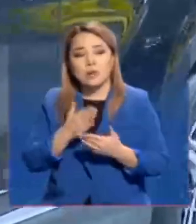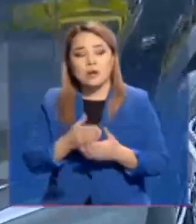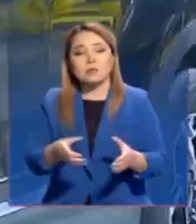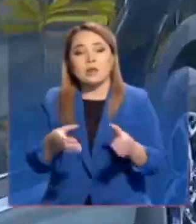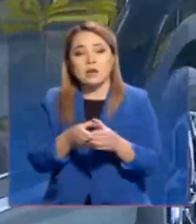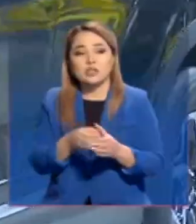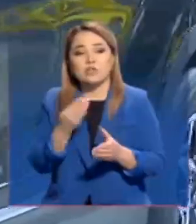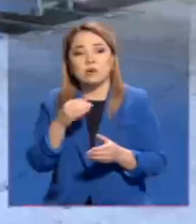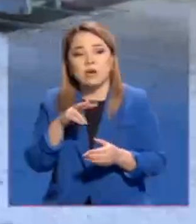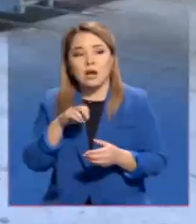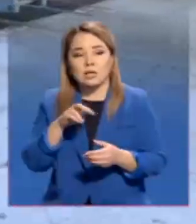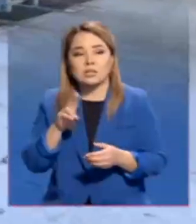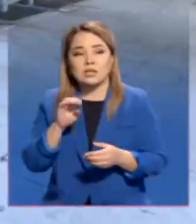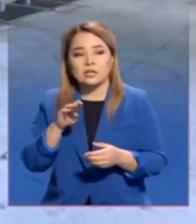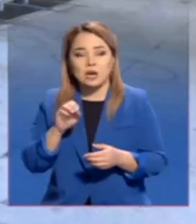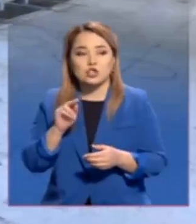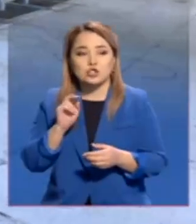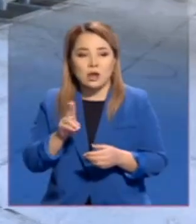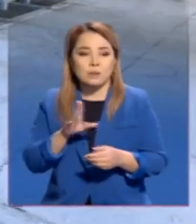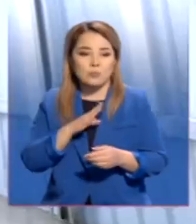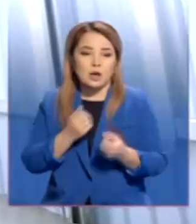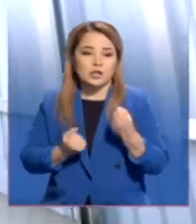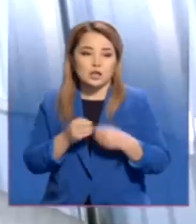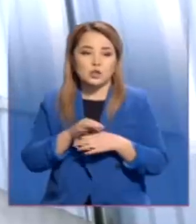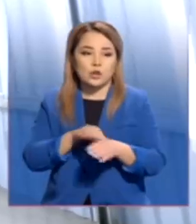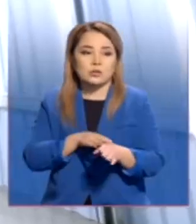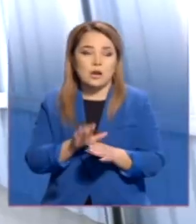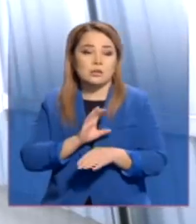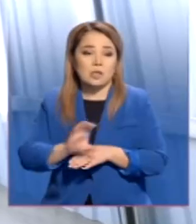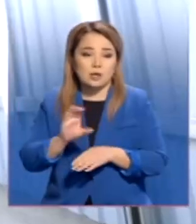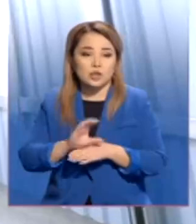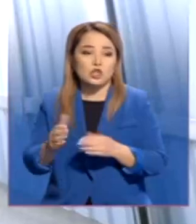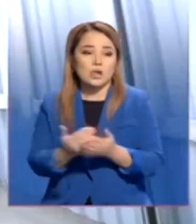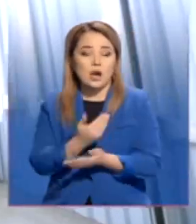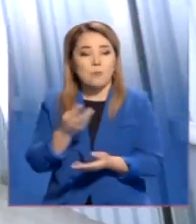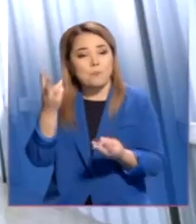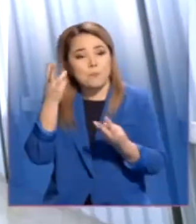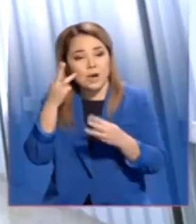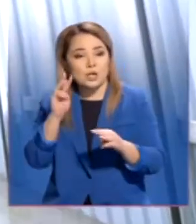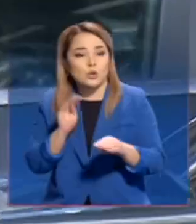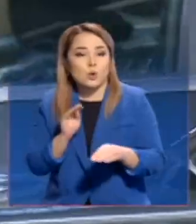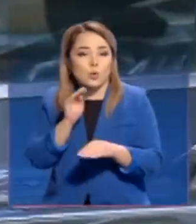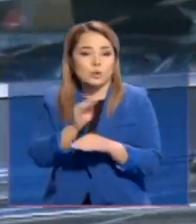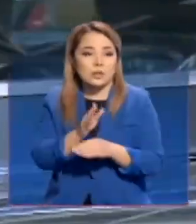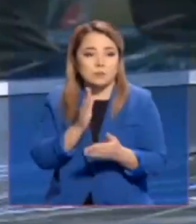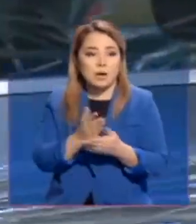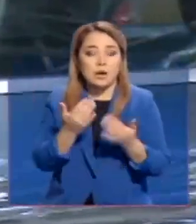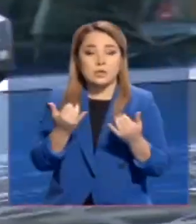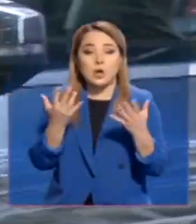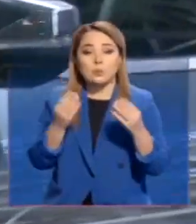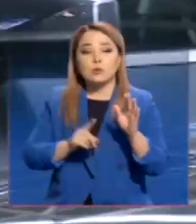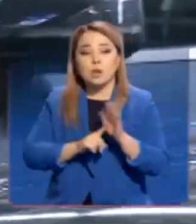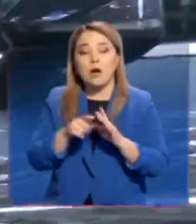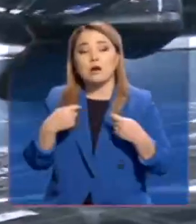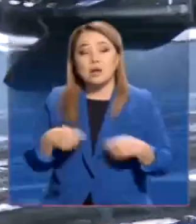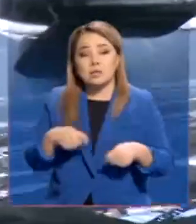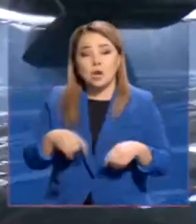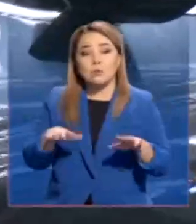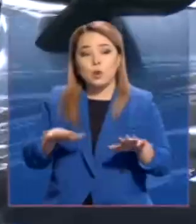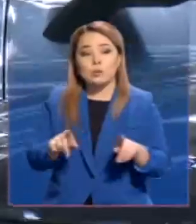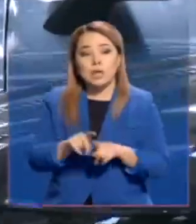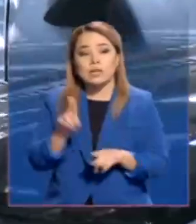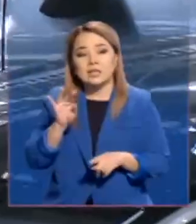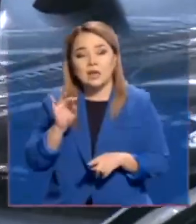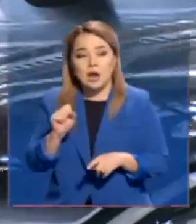концернде Шевролет, Кия, Джак көліктері шығарылады. Әрі олар жаңа модельдермен толықтырылып жатыр. Бүгіннен бастап кәсіпорында міне мынадай